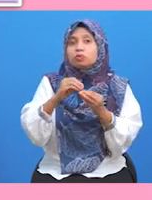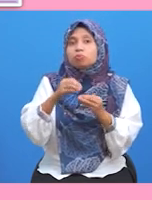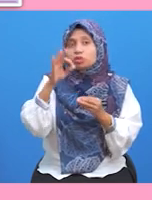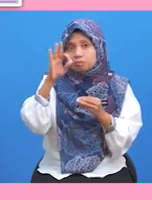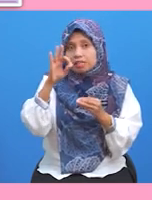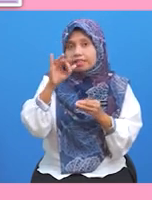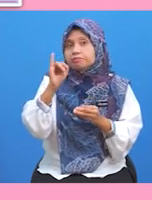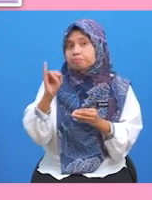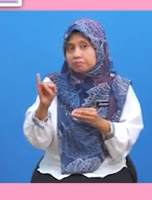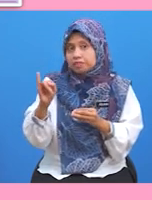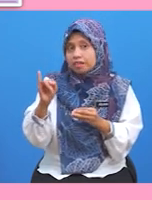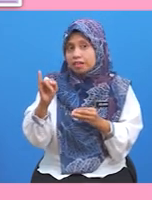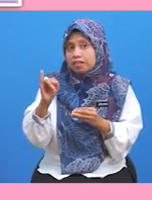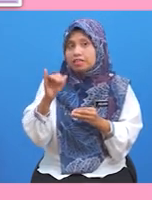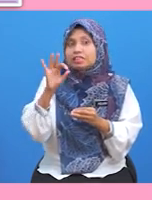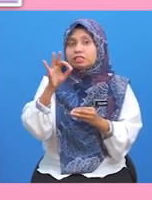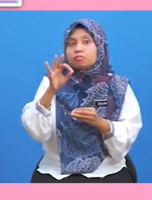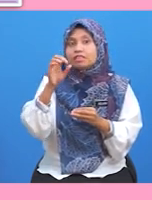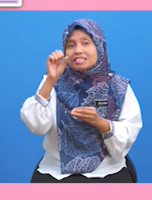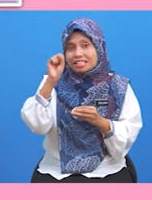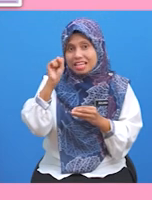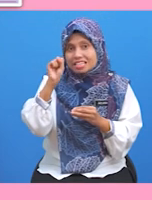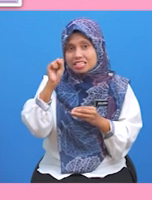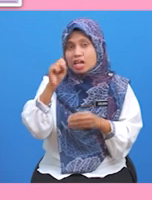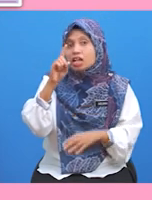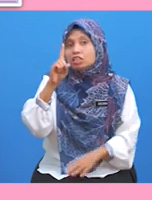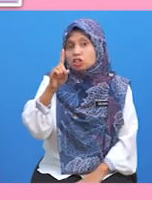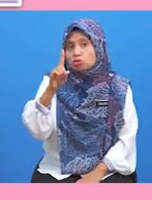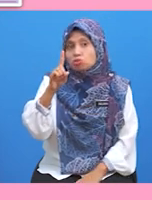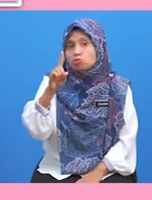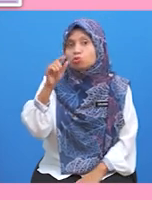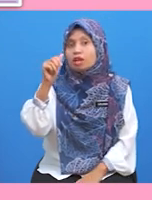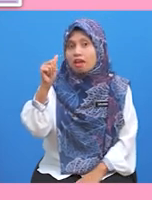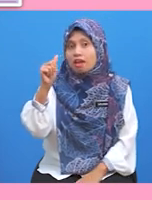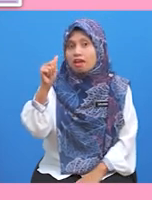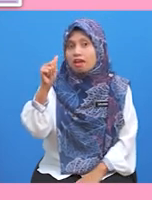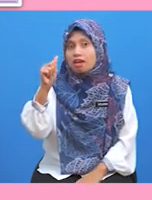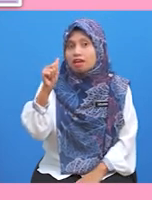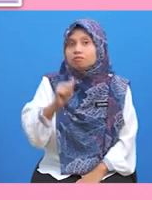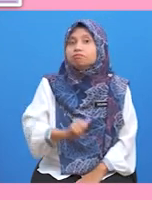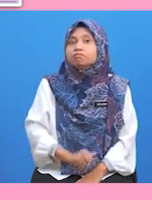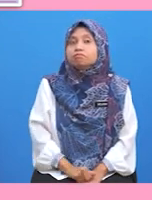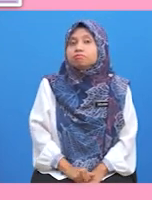huruf I. 19, huruf S. 1, huruf A.